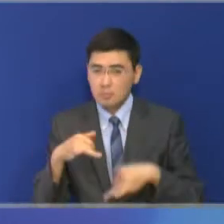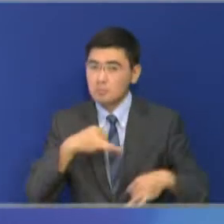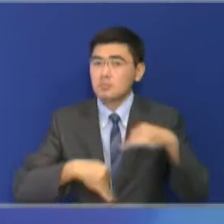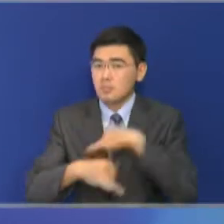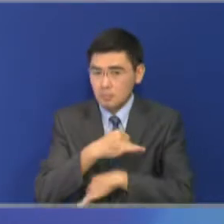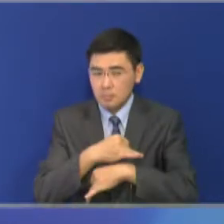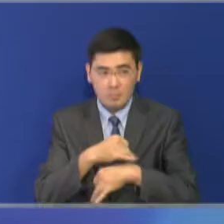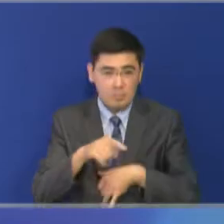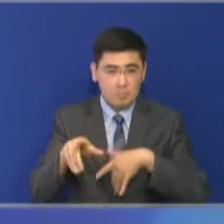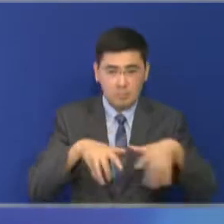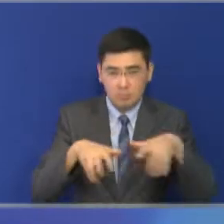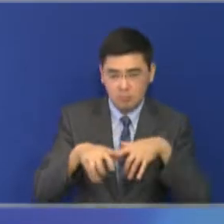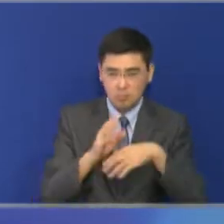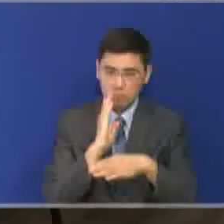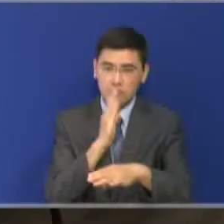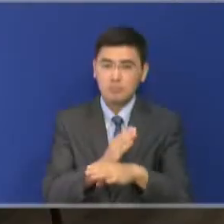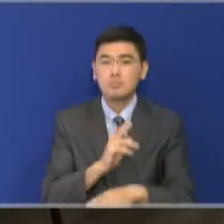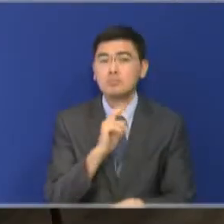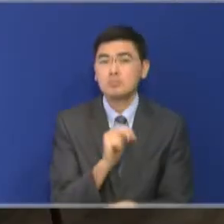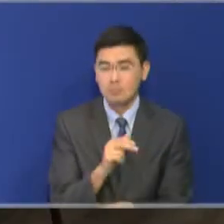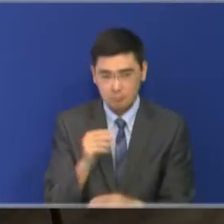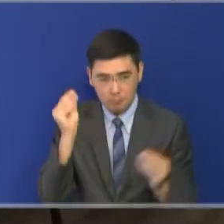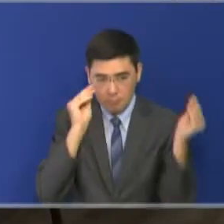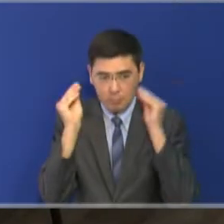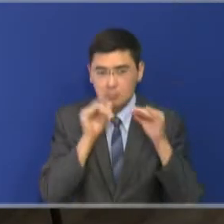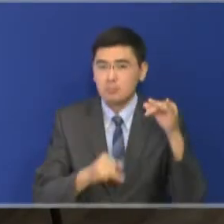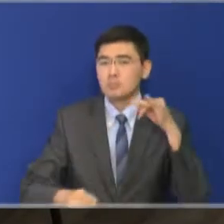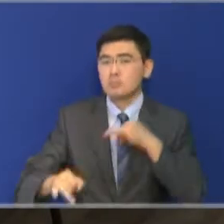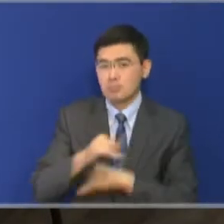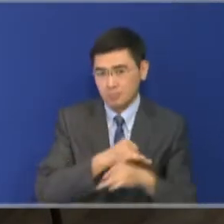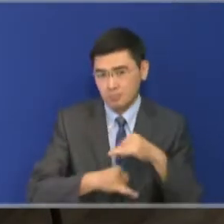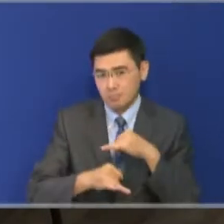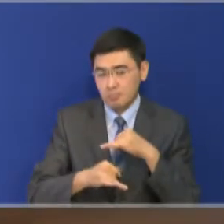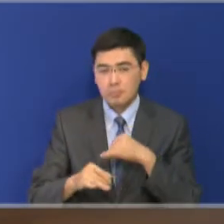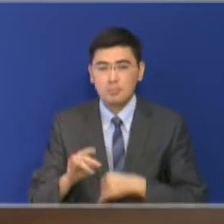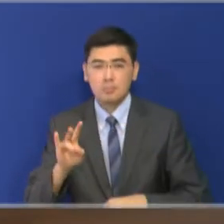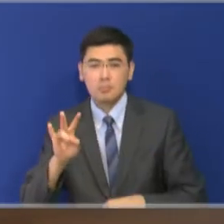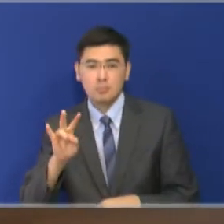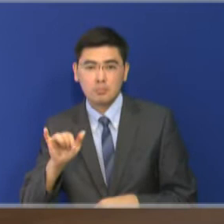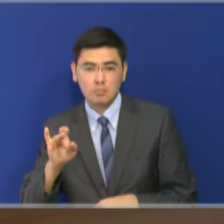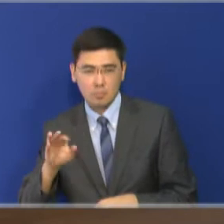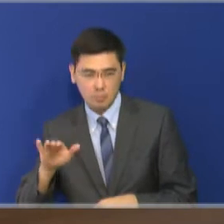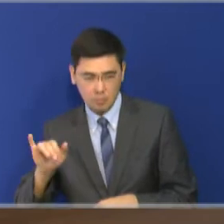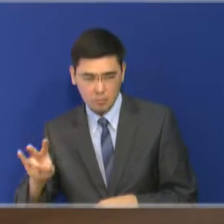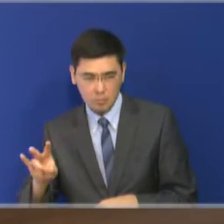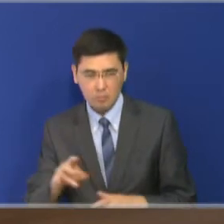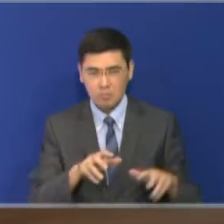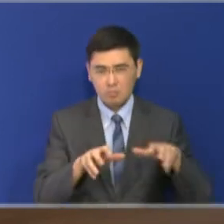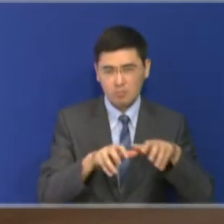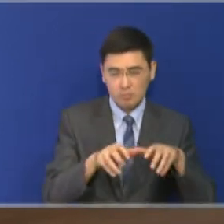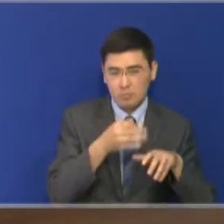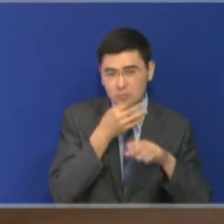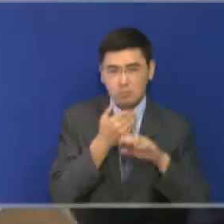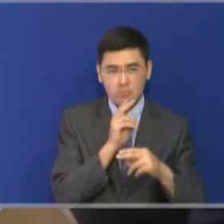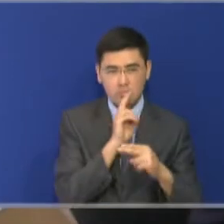алдын алу туралы талқыланды. Нұротан партиясы Семей қалалық филиалының өкілдері сыбайлас жемқорлықтың алдын